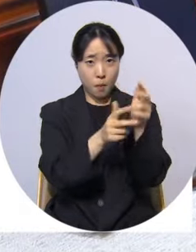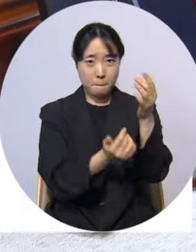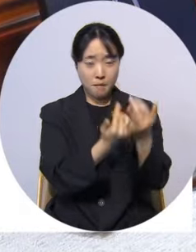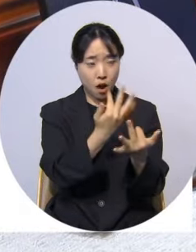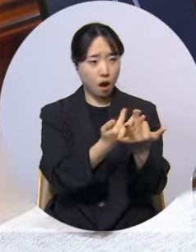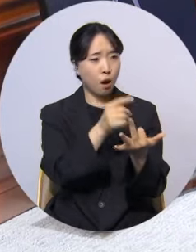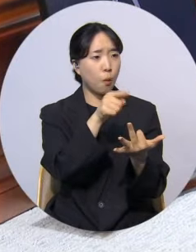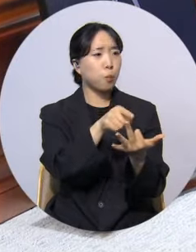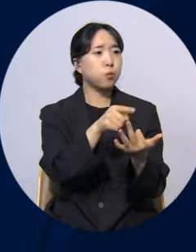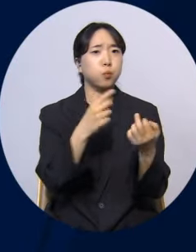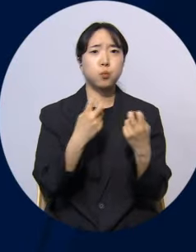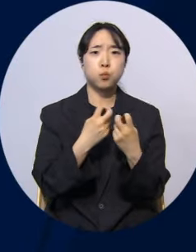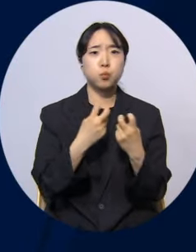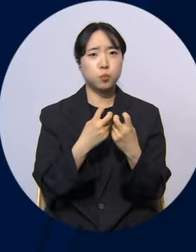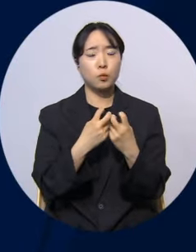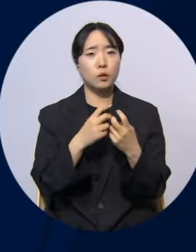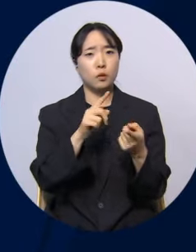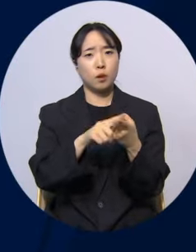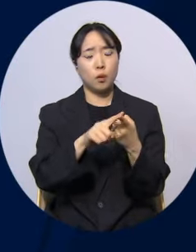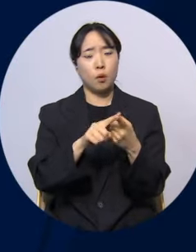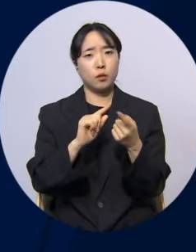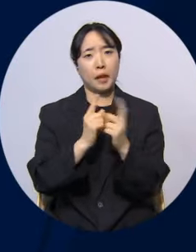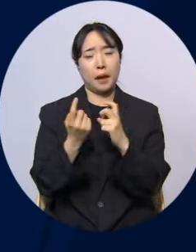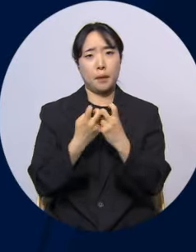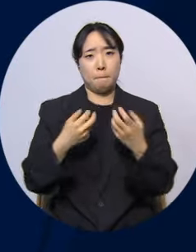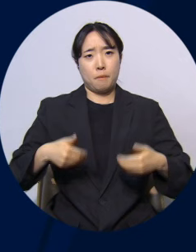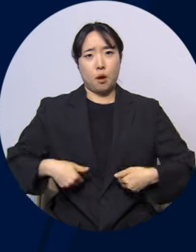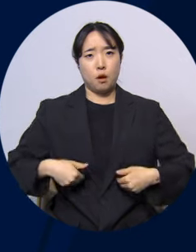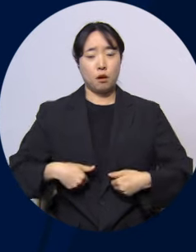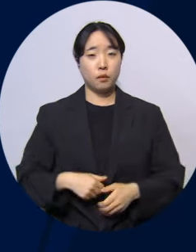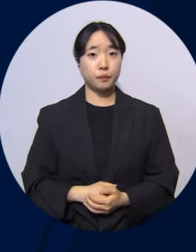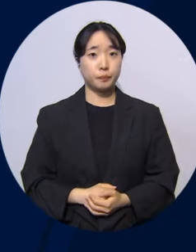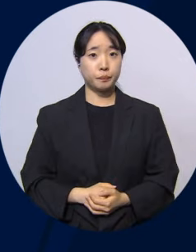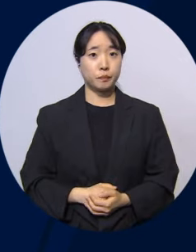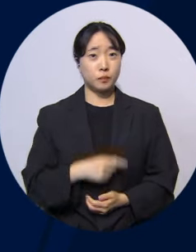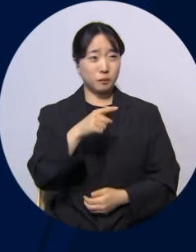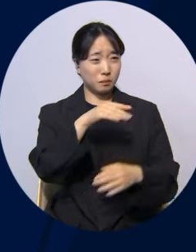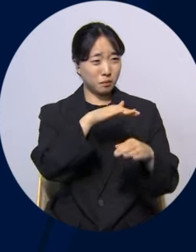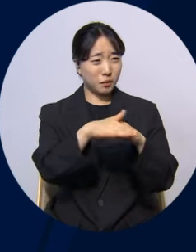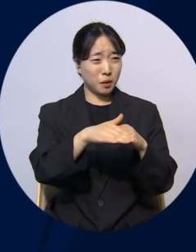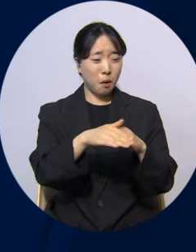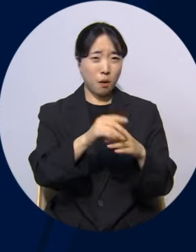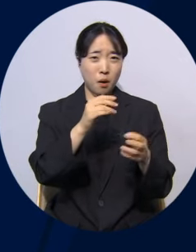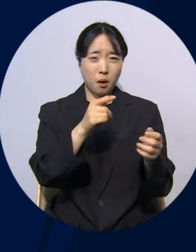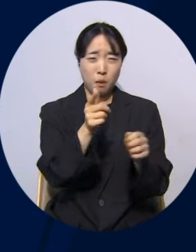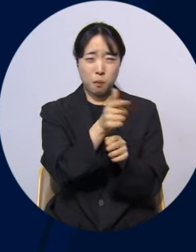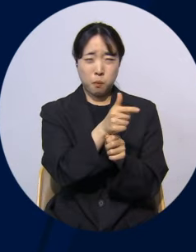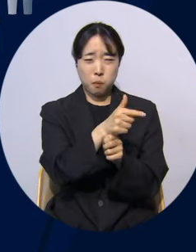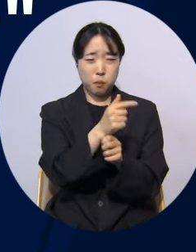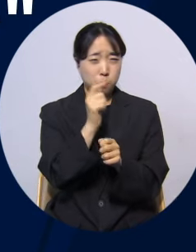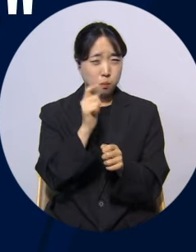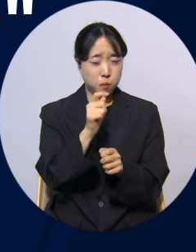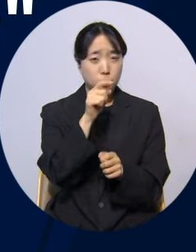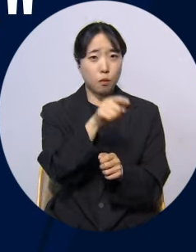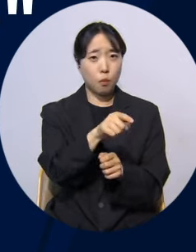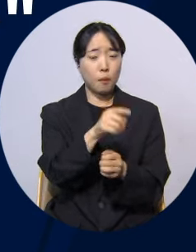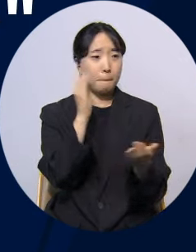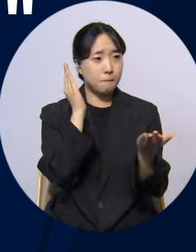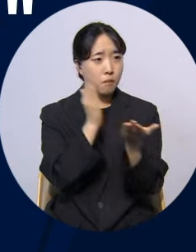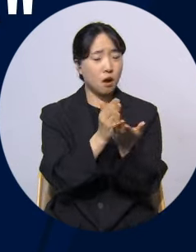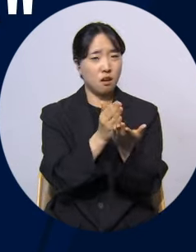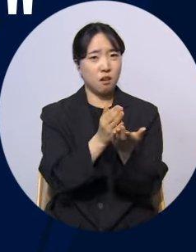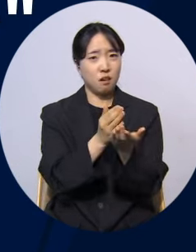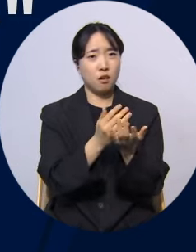안전대책을 주문했습니다. 화학물질의 특성에 맞는 소방기술을 개발하고 사전에 예방하는 과학기술을 개발 보급해야